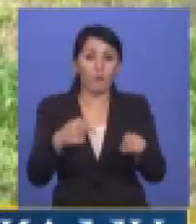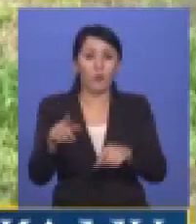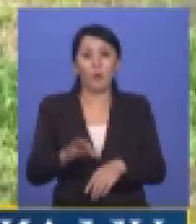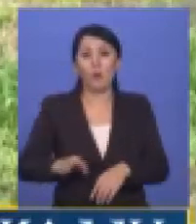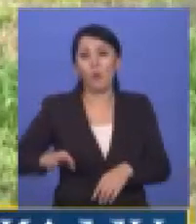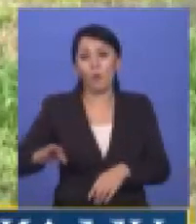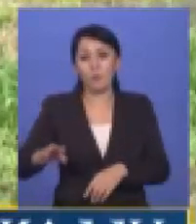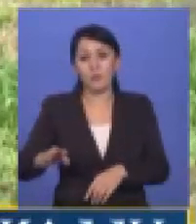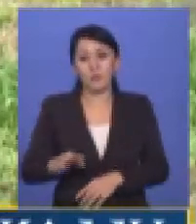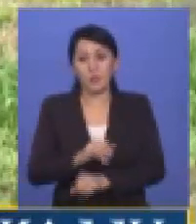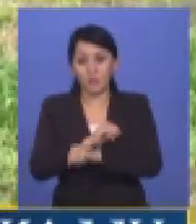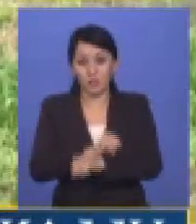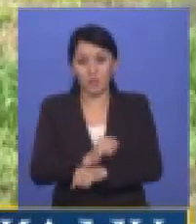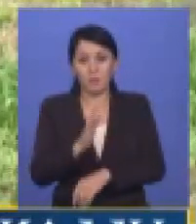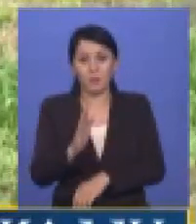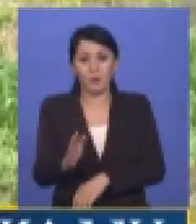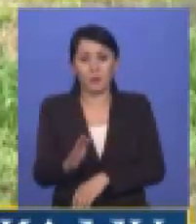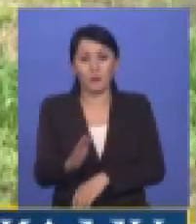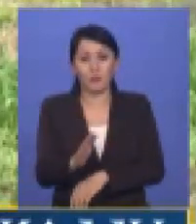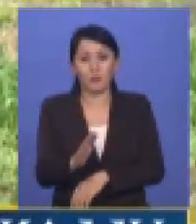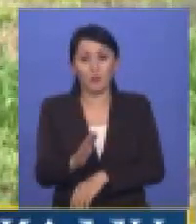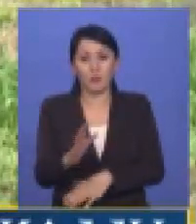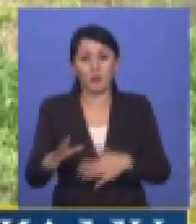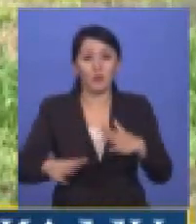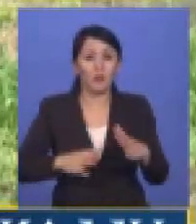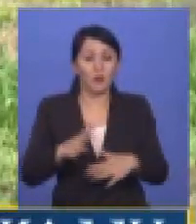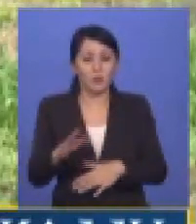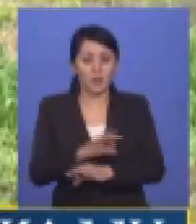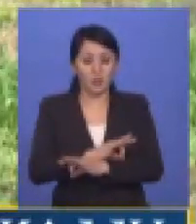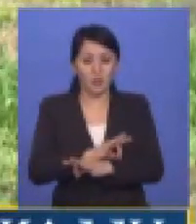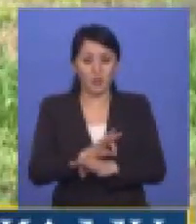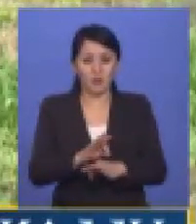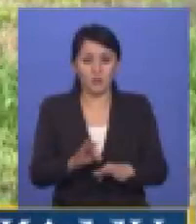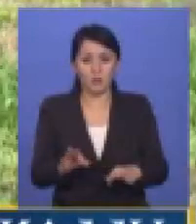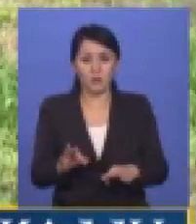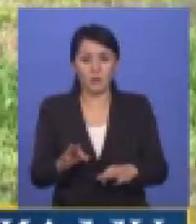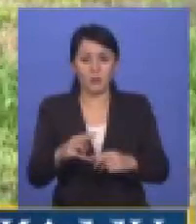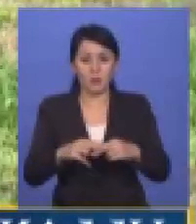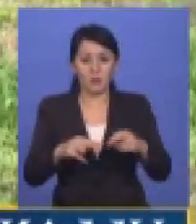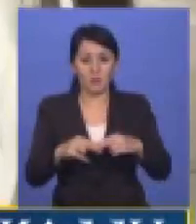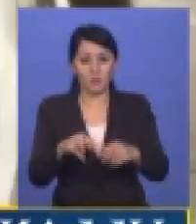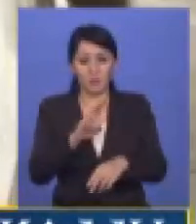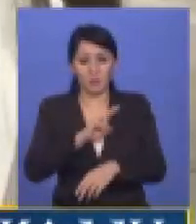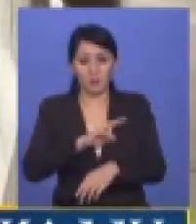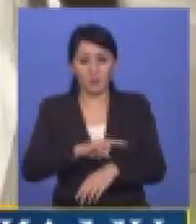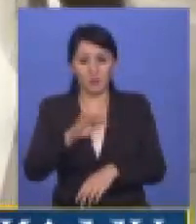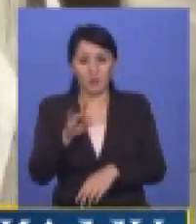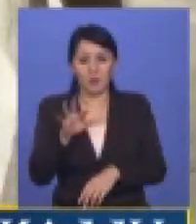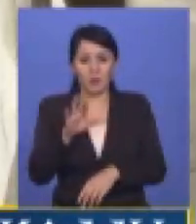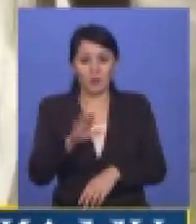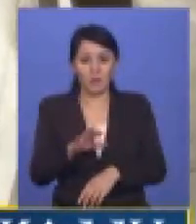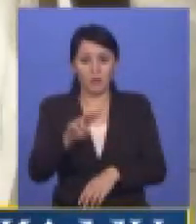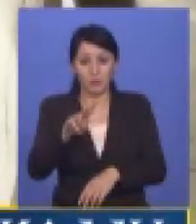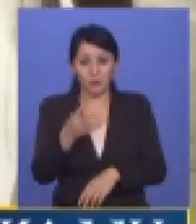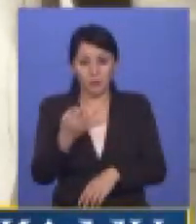құрама командасында спортты жақсы көрген, одан қалып, қаланың барлық үлкен ғимараттарды салған сол кісі, көп жұмыс істеген. Татьяна Храбрев